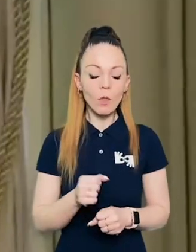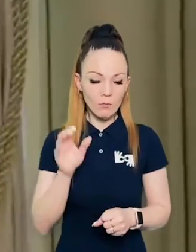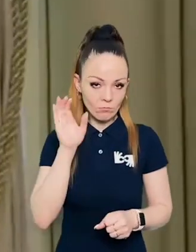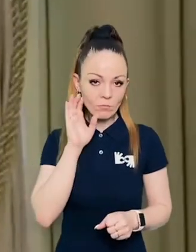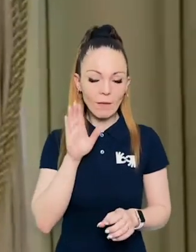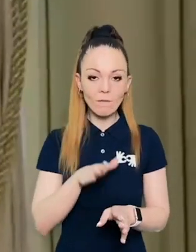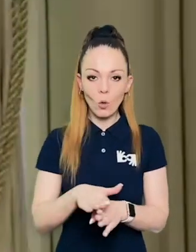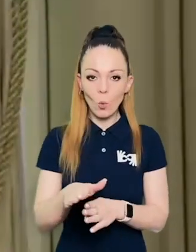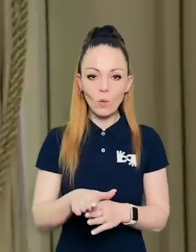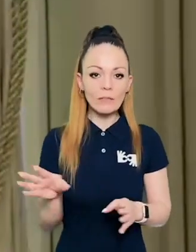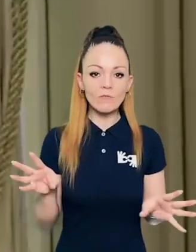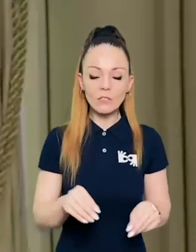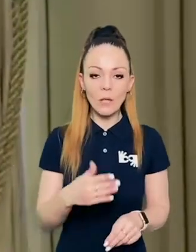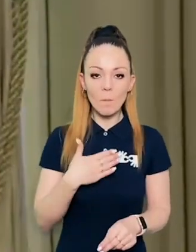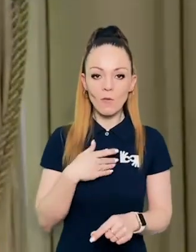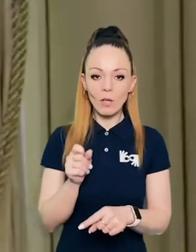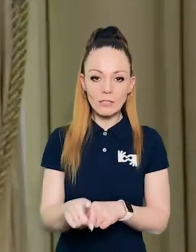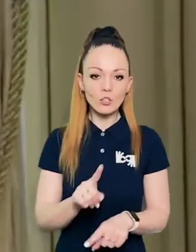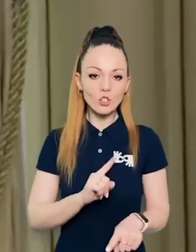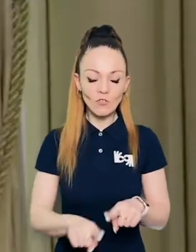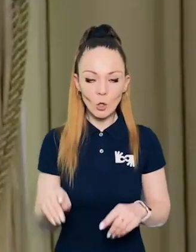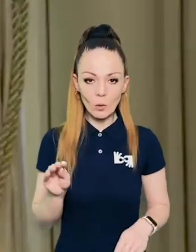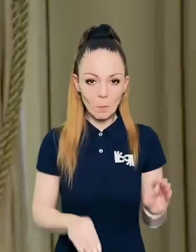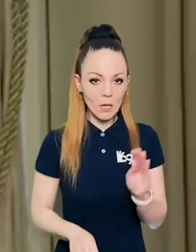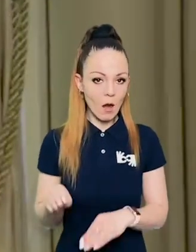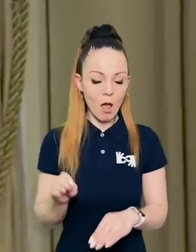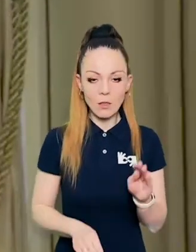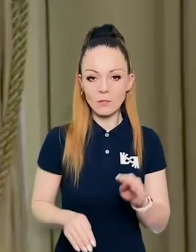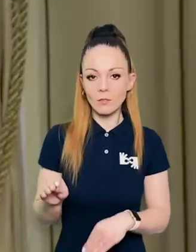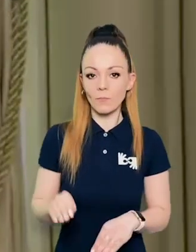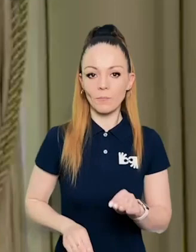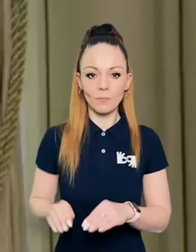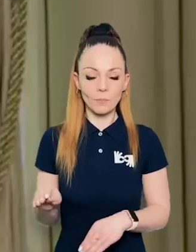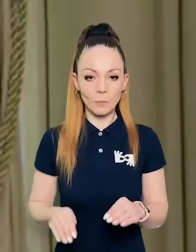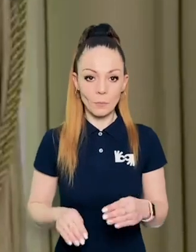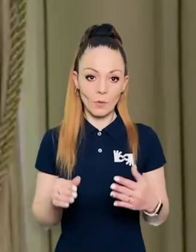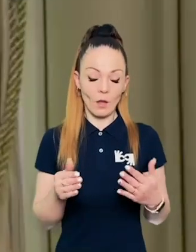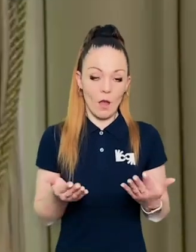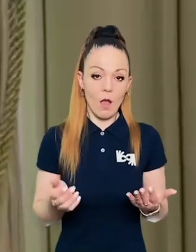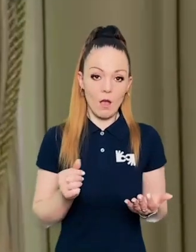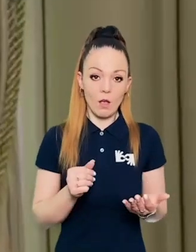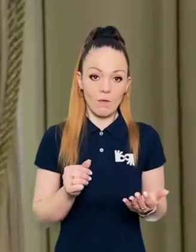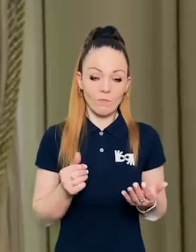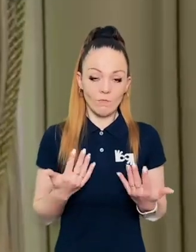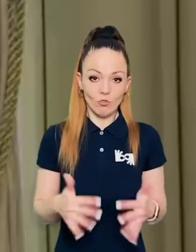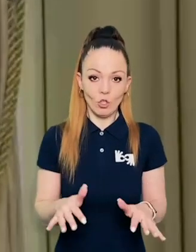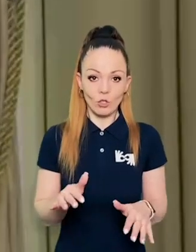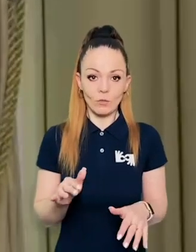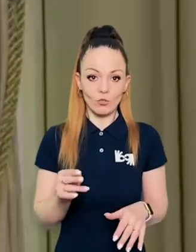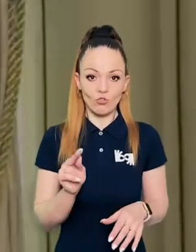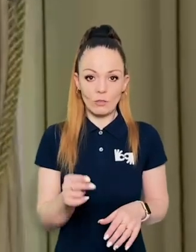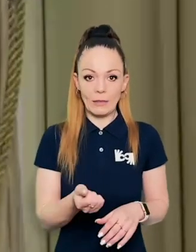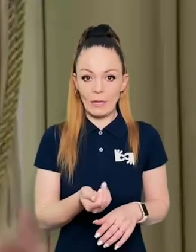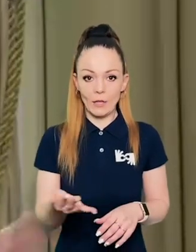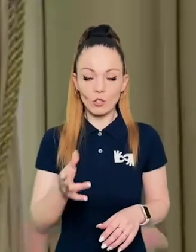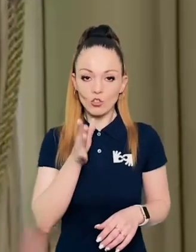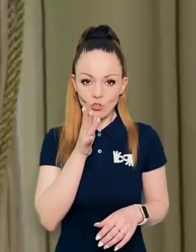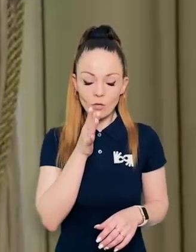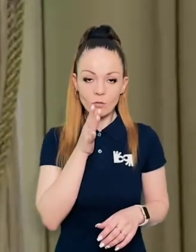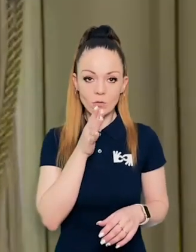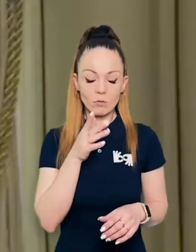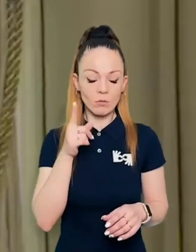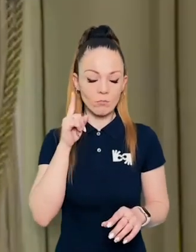І вони якось дисципліновано виконували всі мої вказівки, швидко збиралися. Вже ж потім,